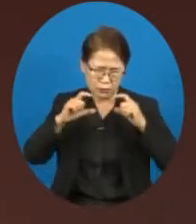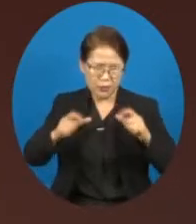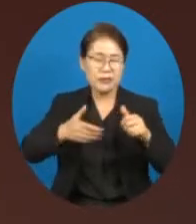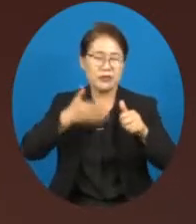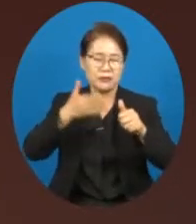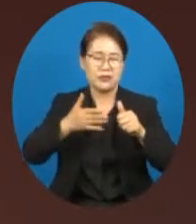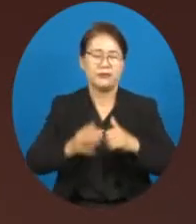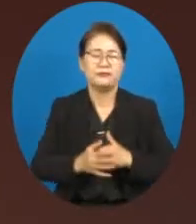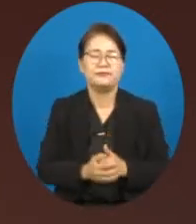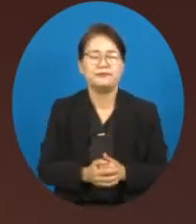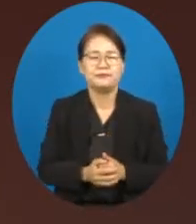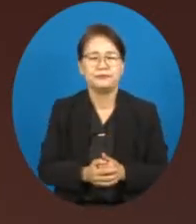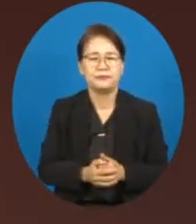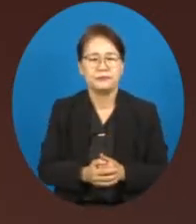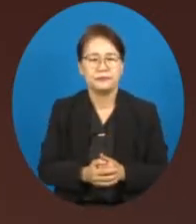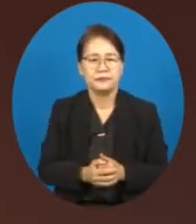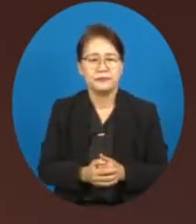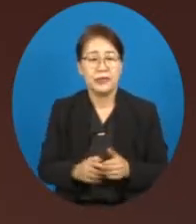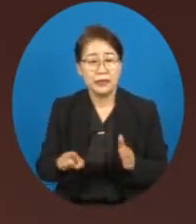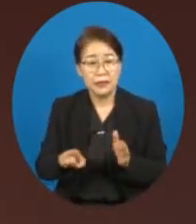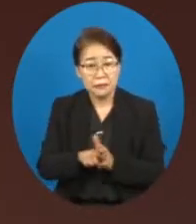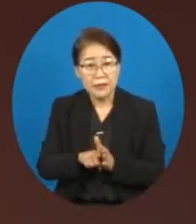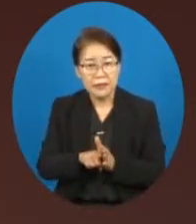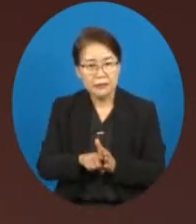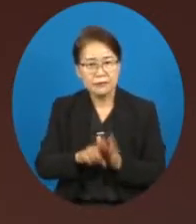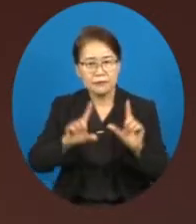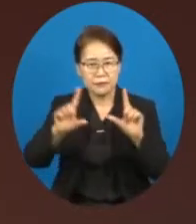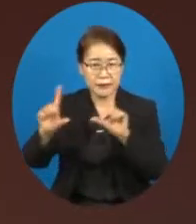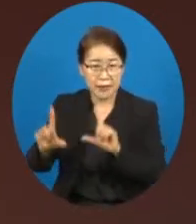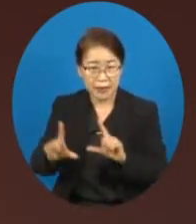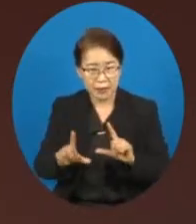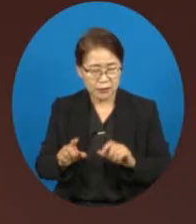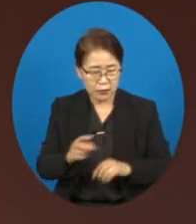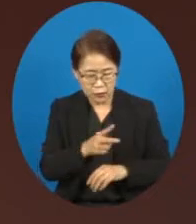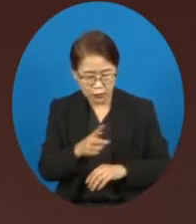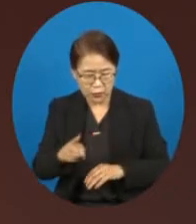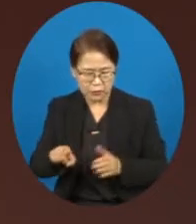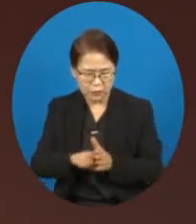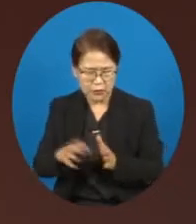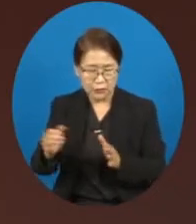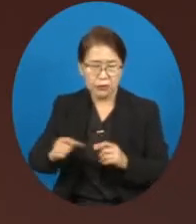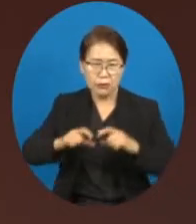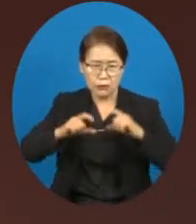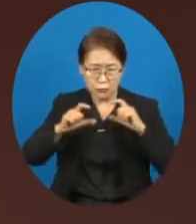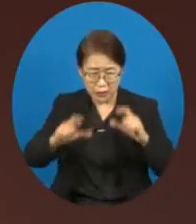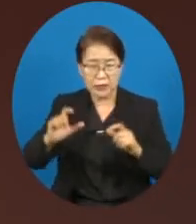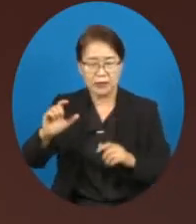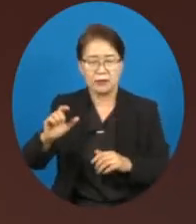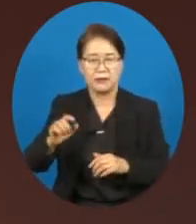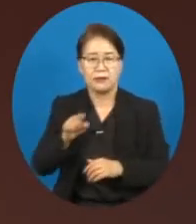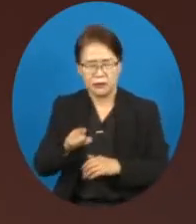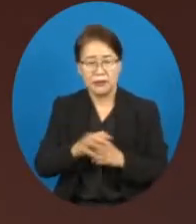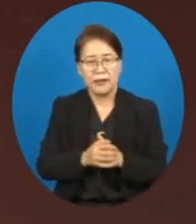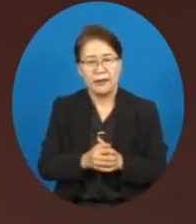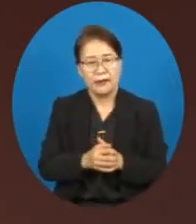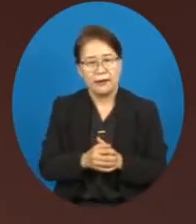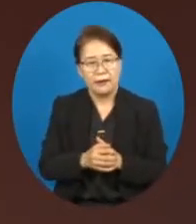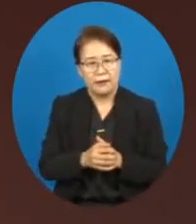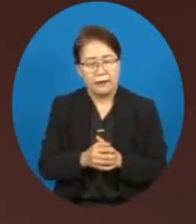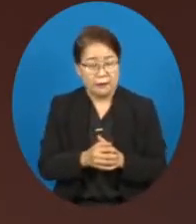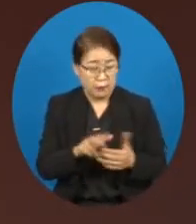바랍니다. 신앙생활은요, 믿음으로 외치는 것입니다. 문제를 외치지 말고